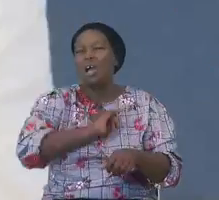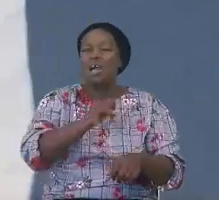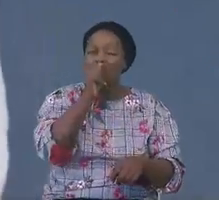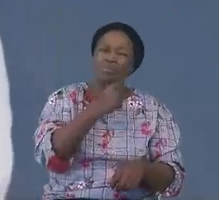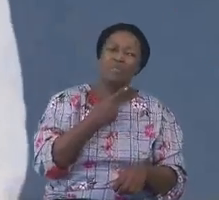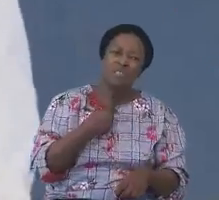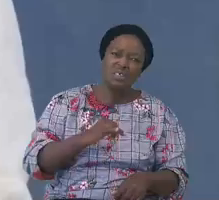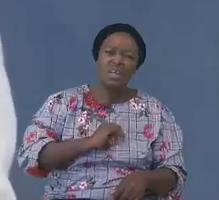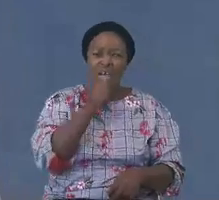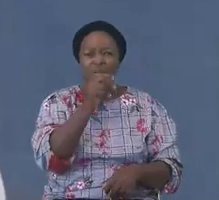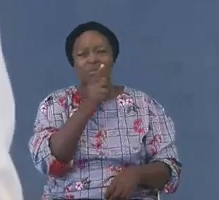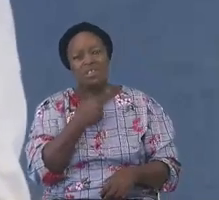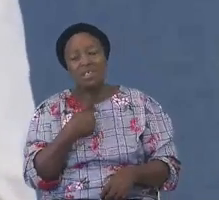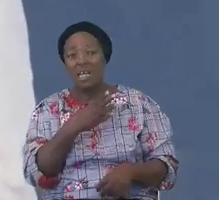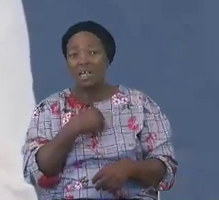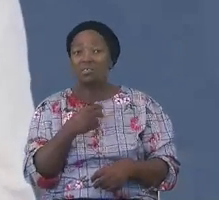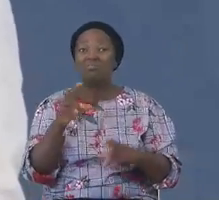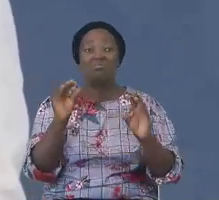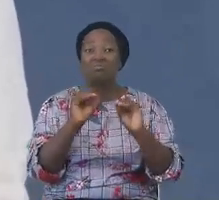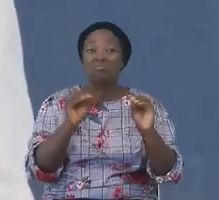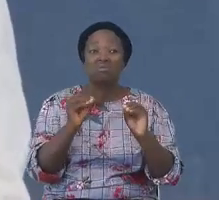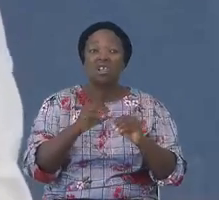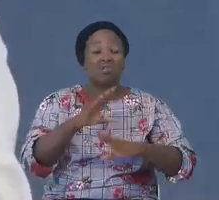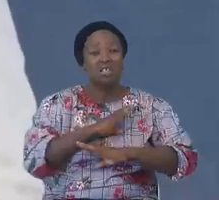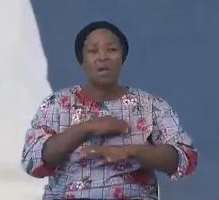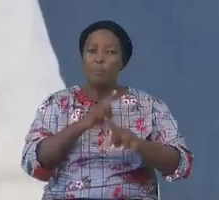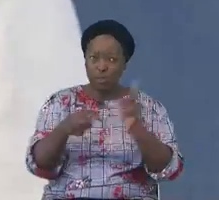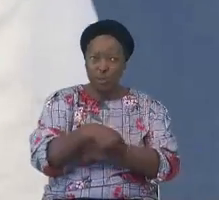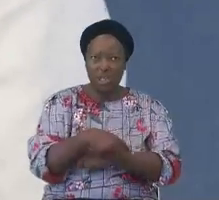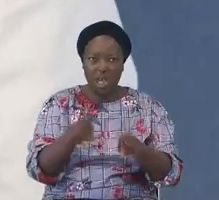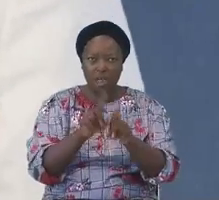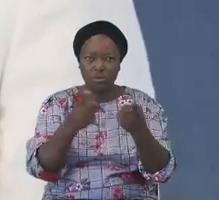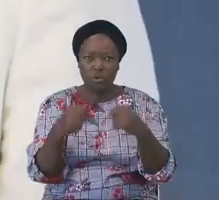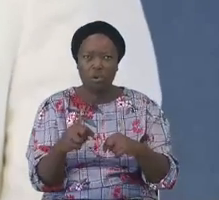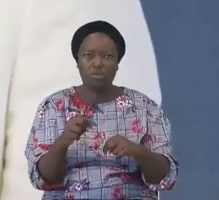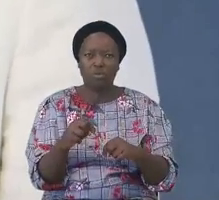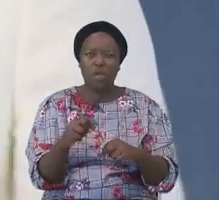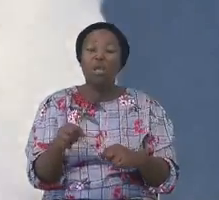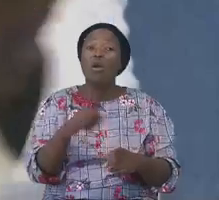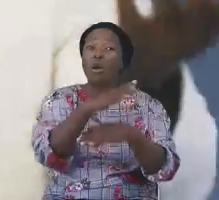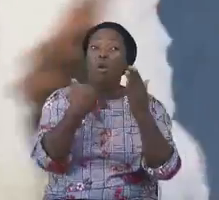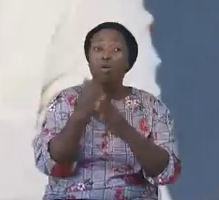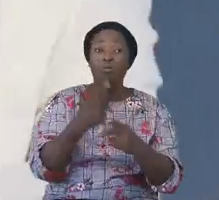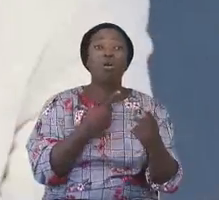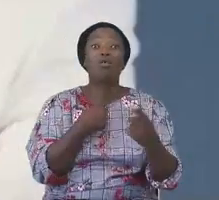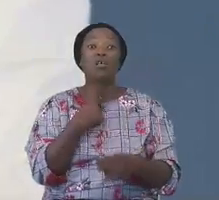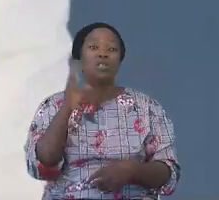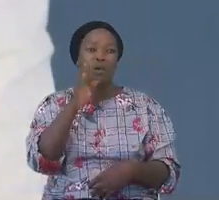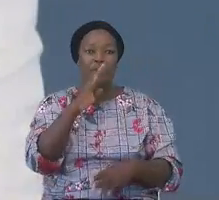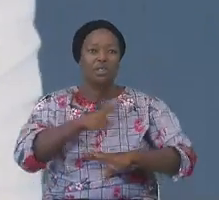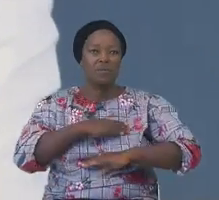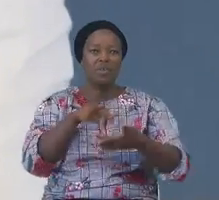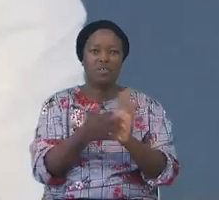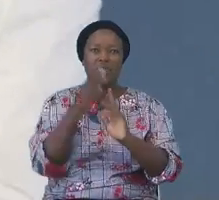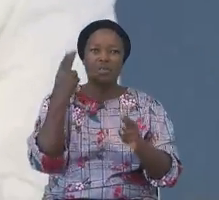Alors cet homme riche a continué, j'ai soif, j'ai soif, j'ai soif. Et il n'y avait pas de satisfaction. Mais